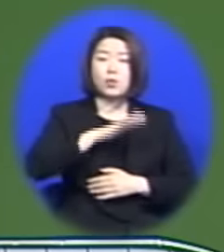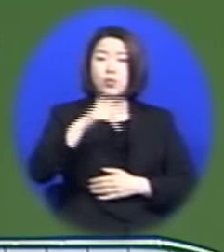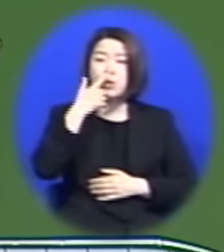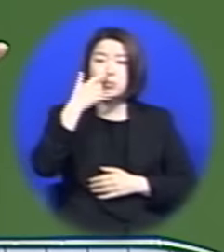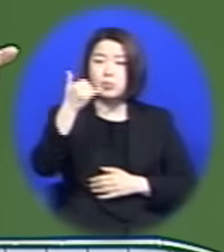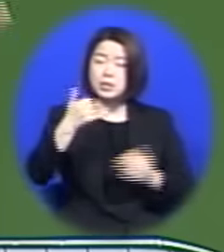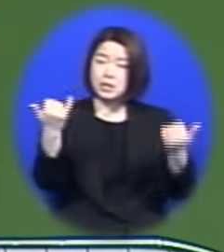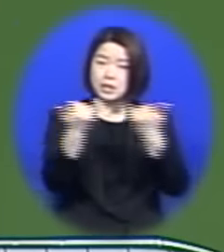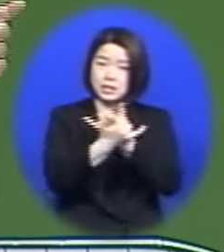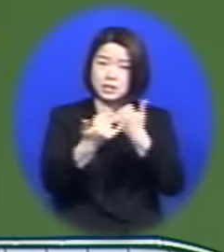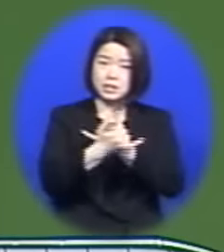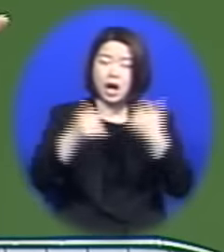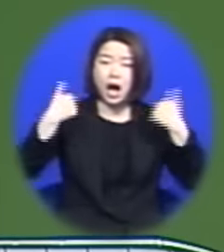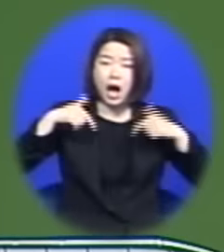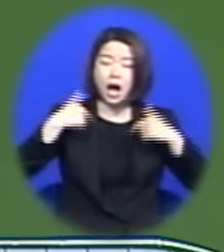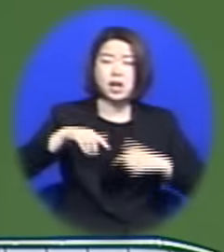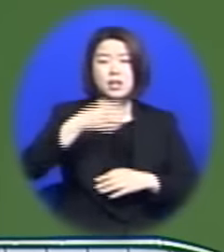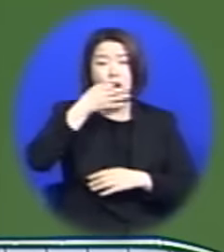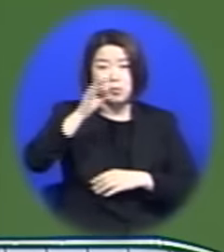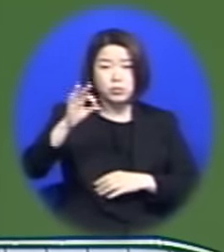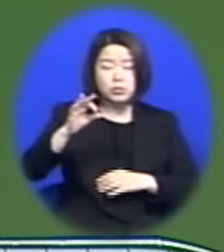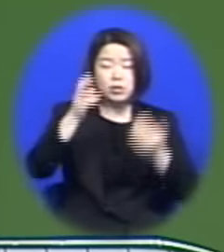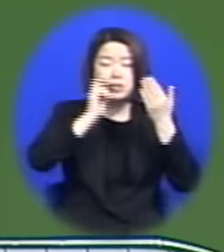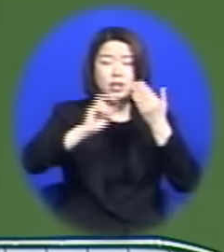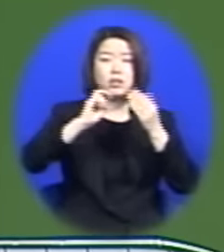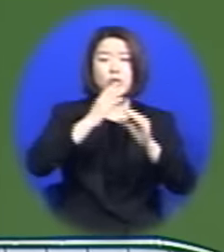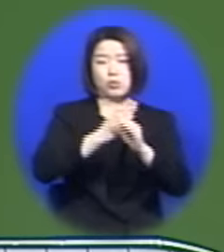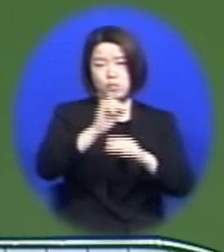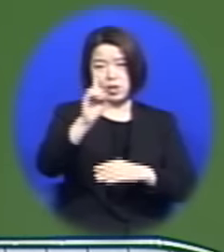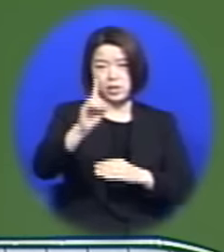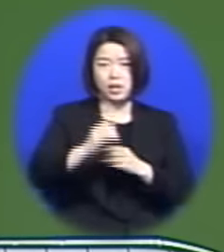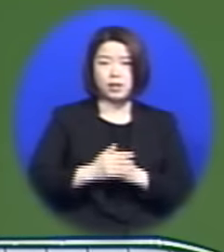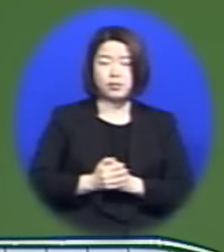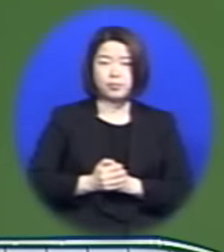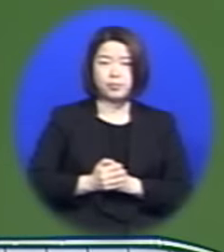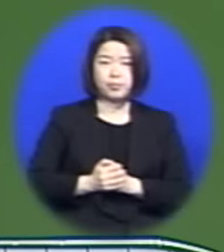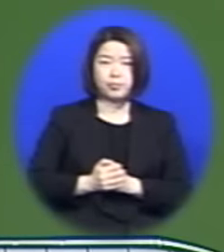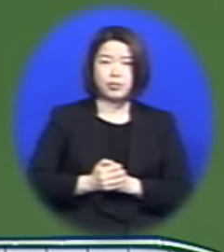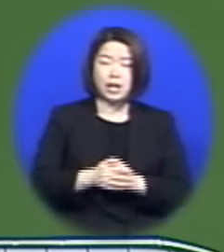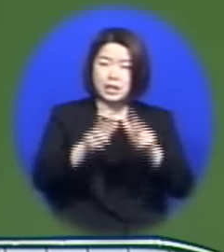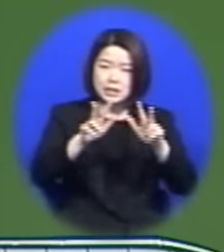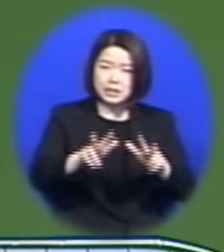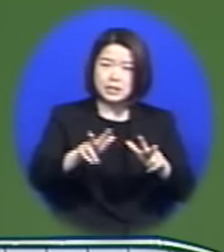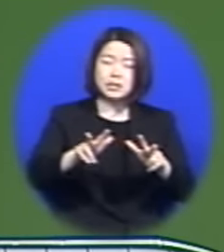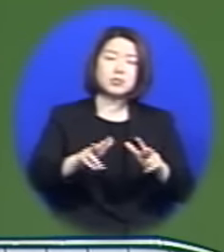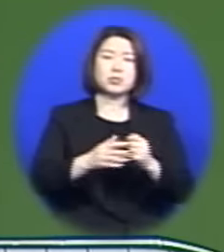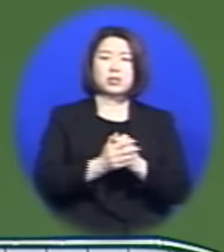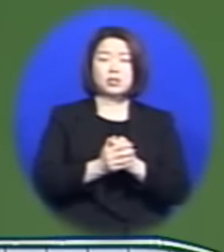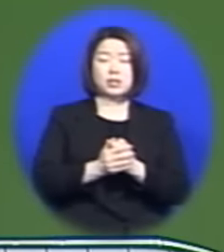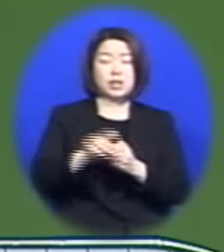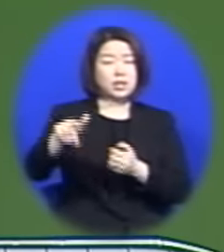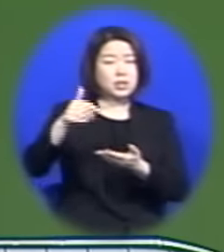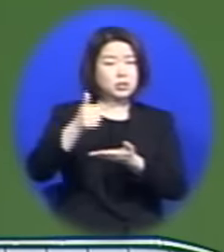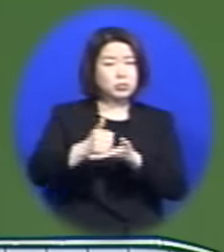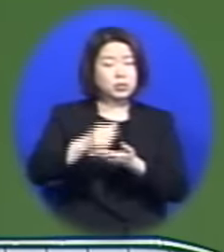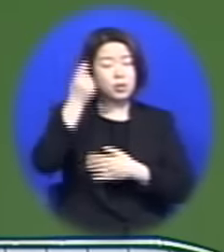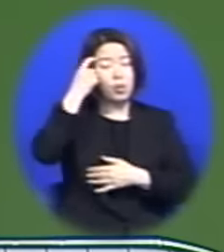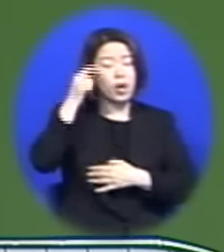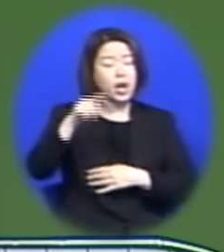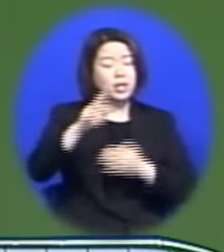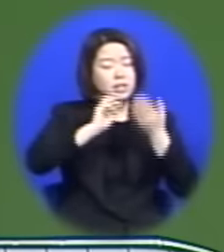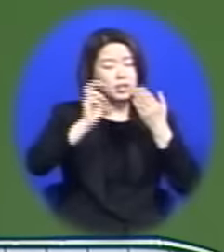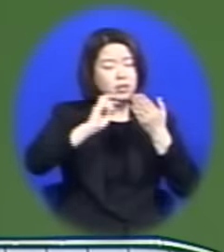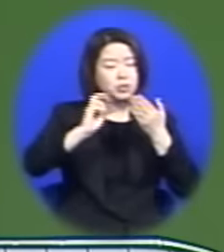친척들이 늘 부르던 찬송 중에 하나입니다 지금은 그분들이 왜이 찬송을